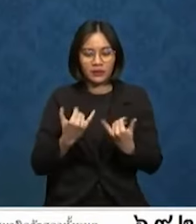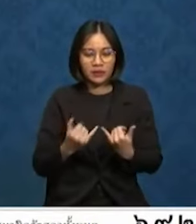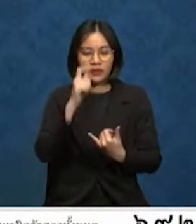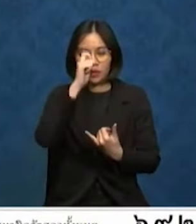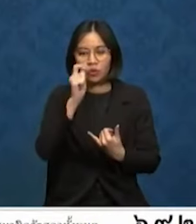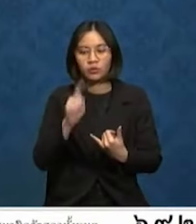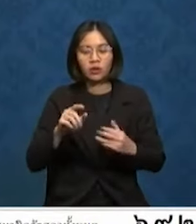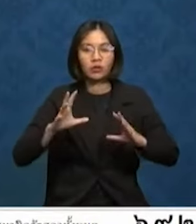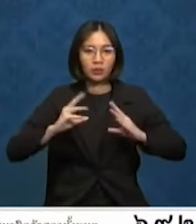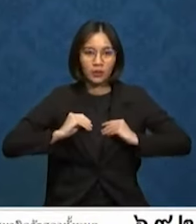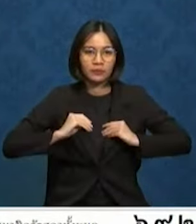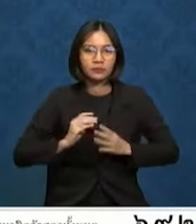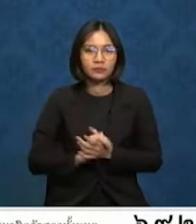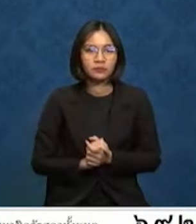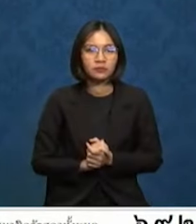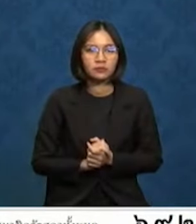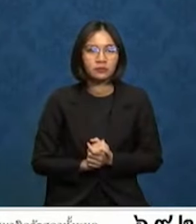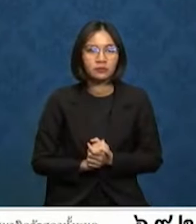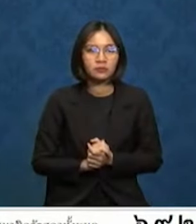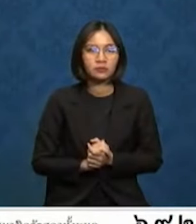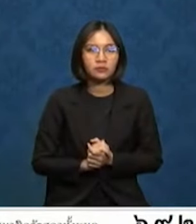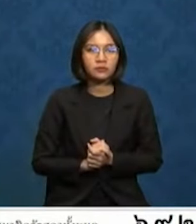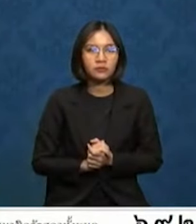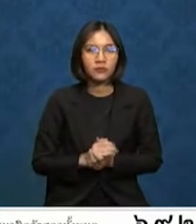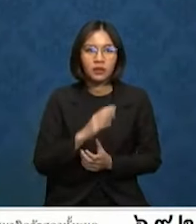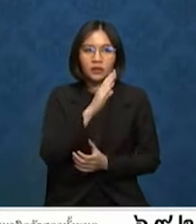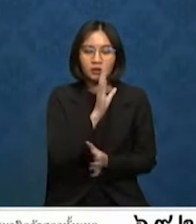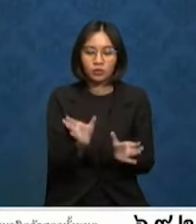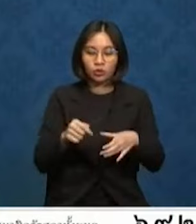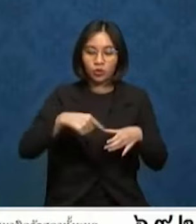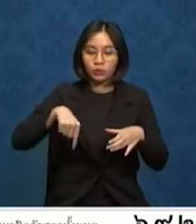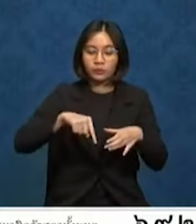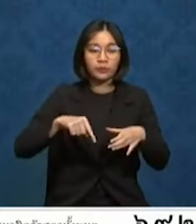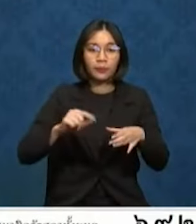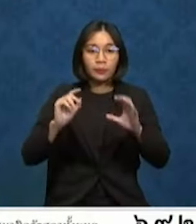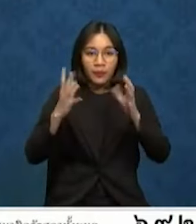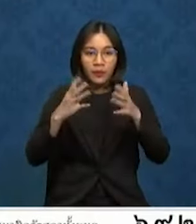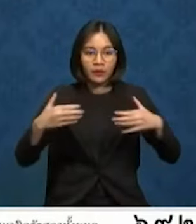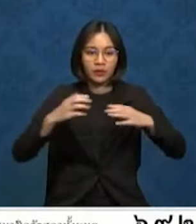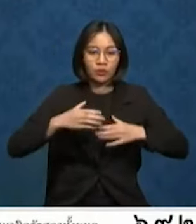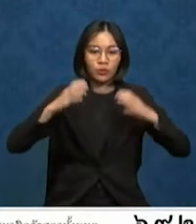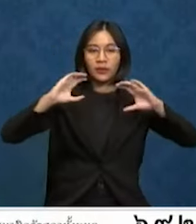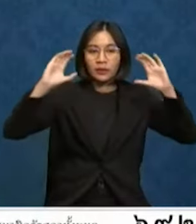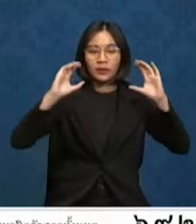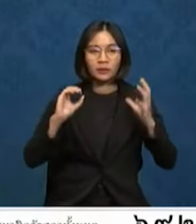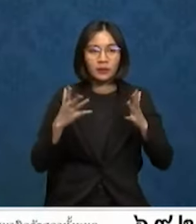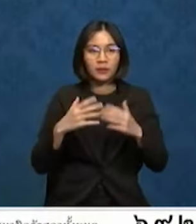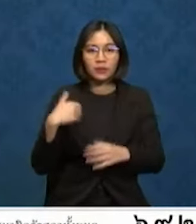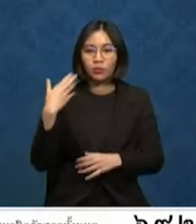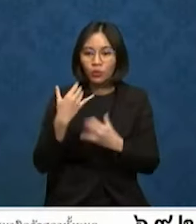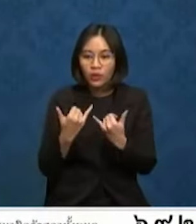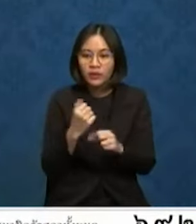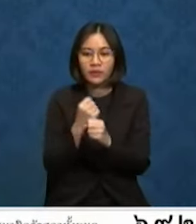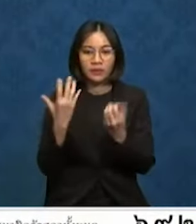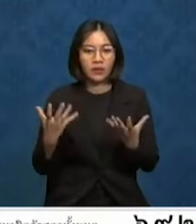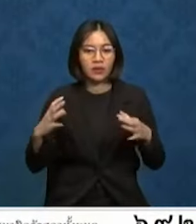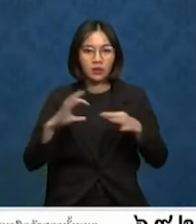ก็ยอมรับแล้ววันนั้นถ้าเราคิดว่าถ้าเราไม่ตั้งอ่ะแล้วไม่มีรัฐบาลวันนี้มันจะมายังไง